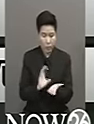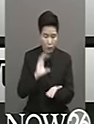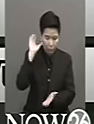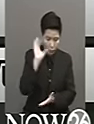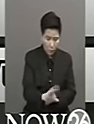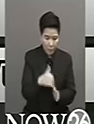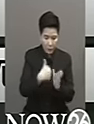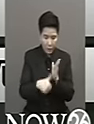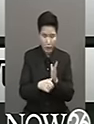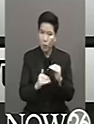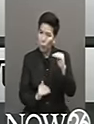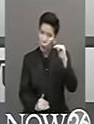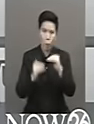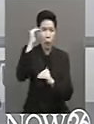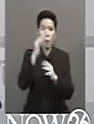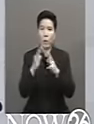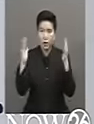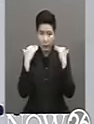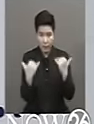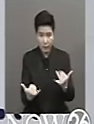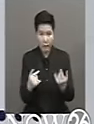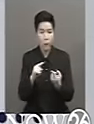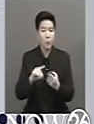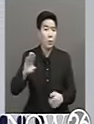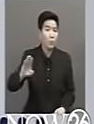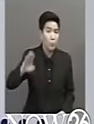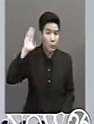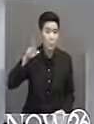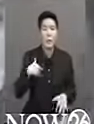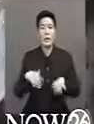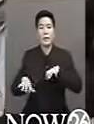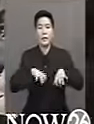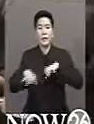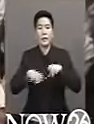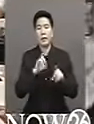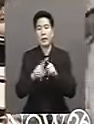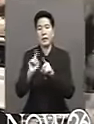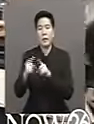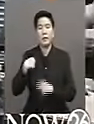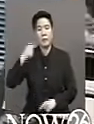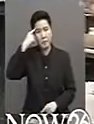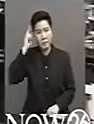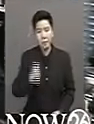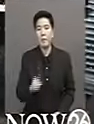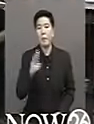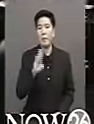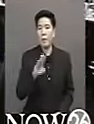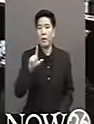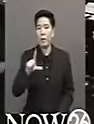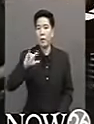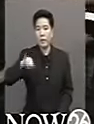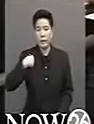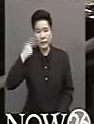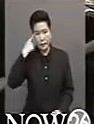สิทธิลดภาษีสูงทีเดียวบริษัทหลักทรัพย์จัดการกองทุนอดีนก็เป็นบลจอีกหนึ่งที่ถือ